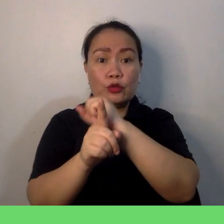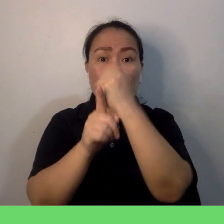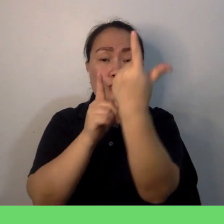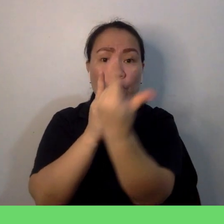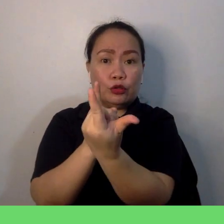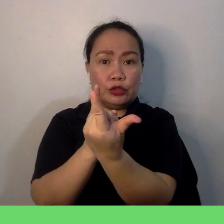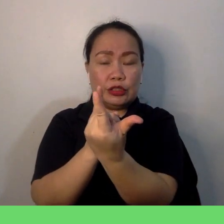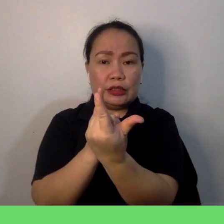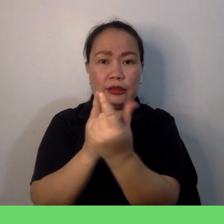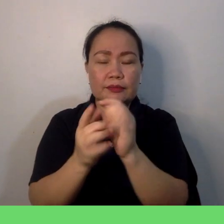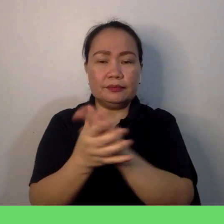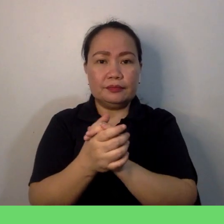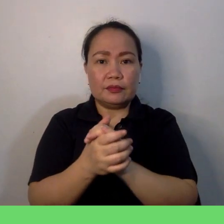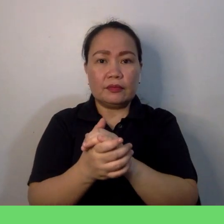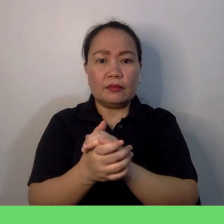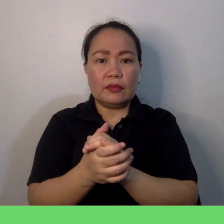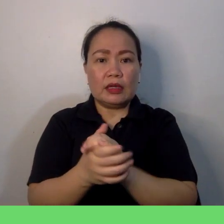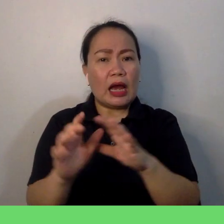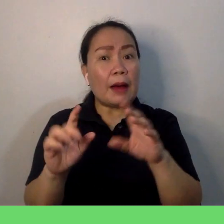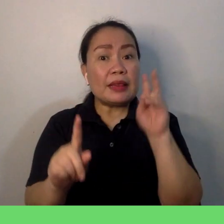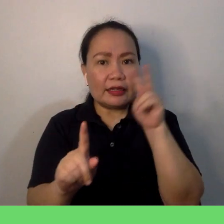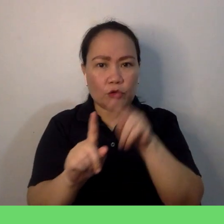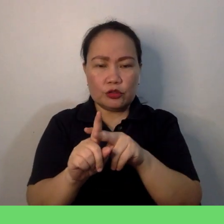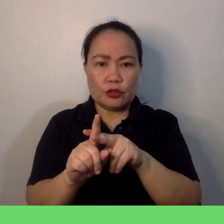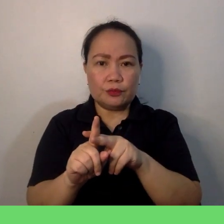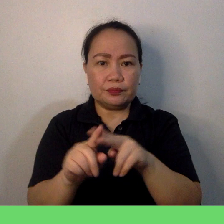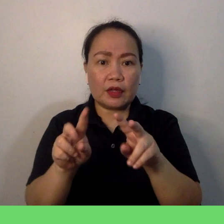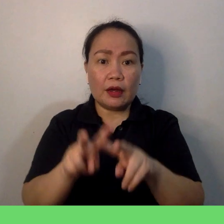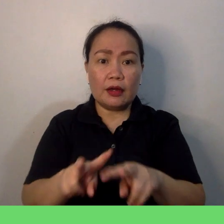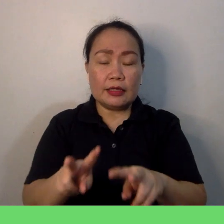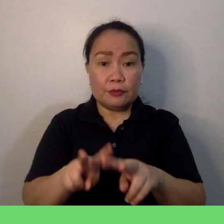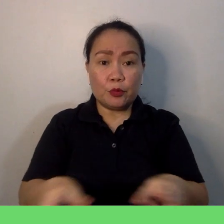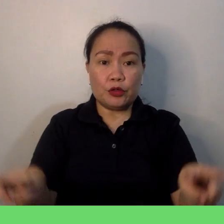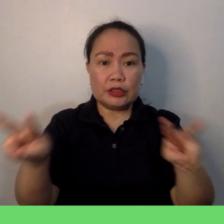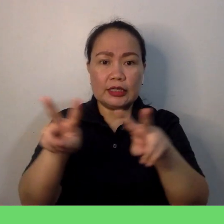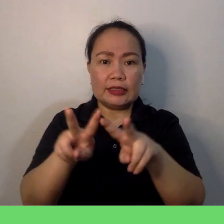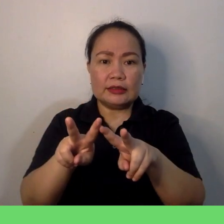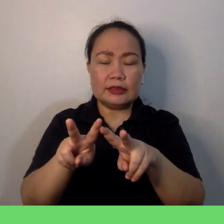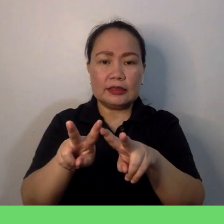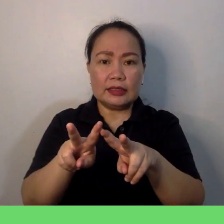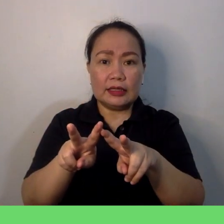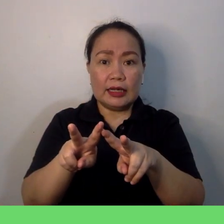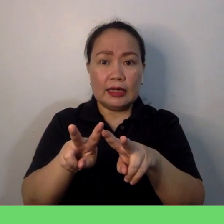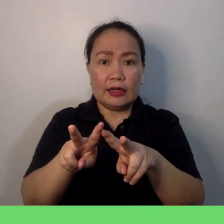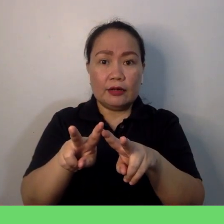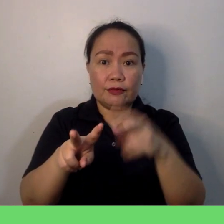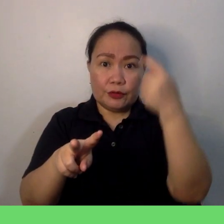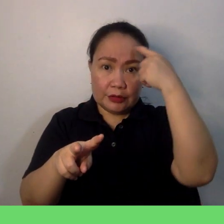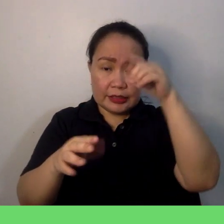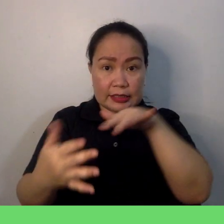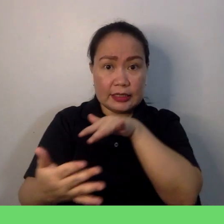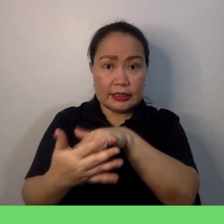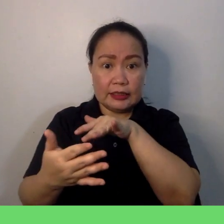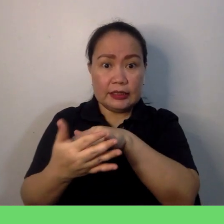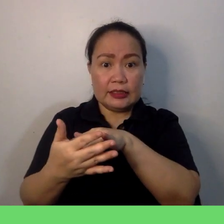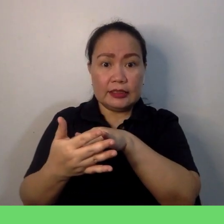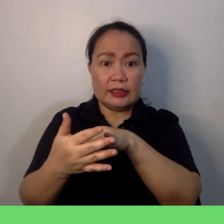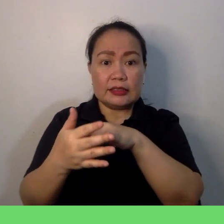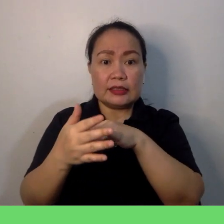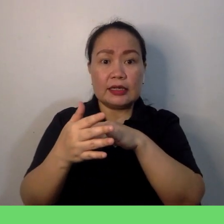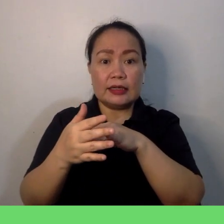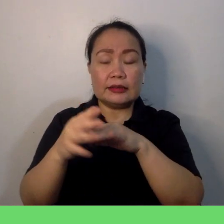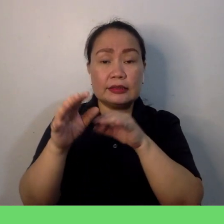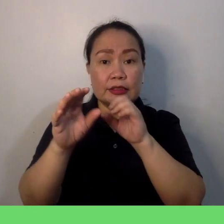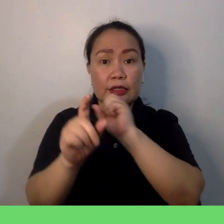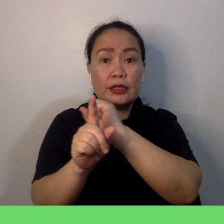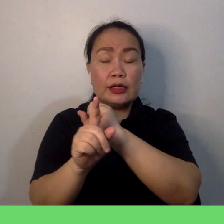in sociology. How? It is vital in the study of the conditions of the society in which man lives. So, ina-apply